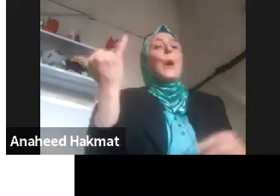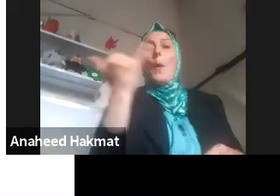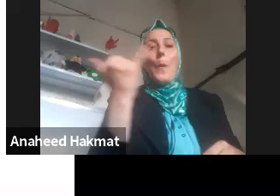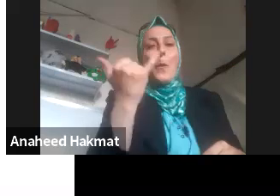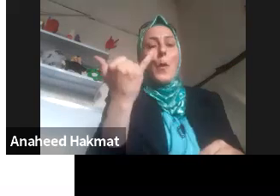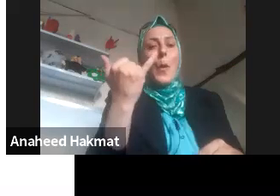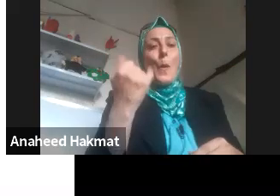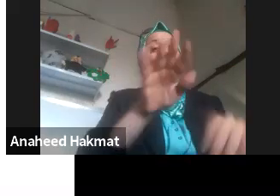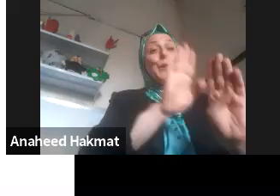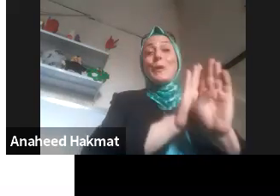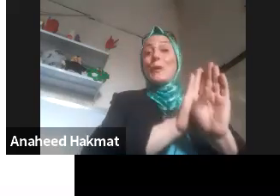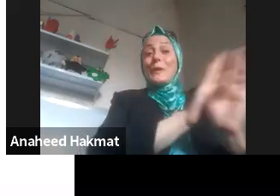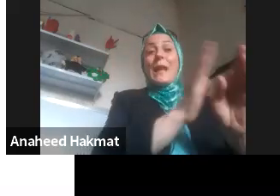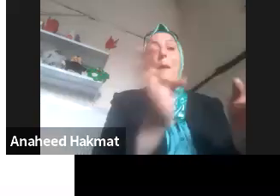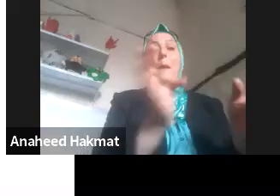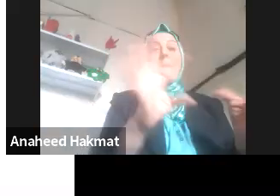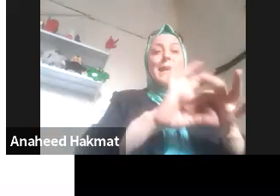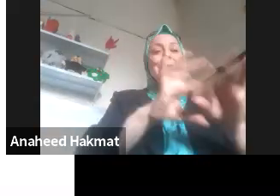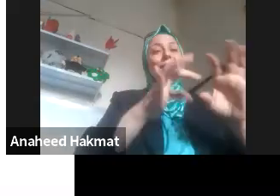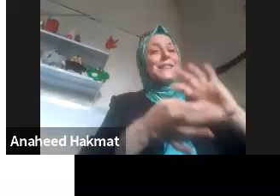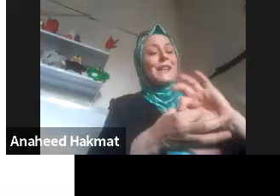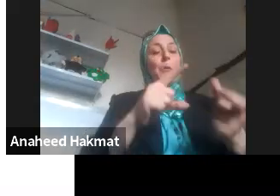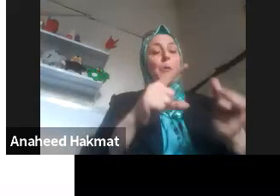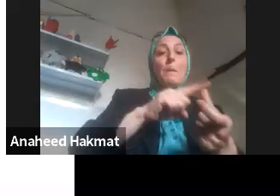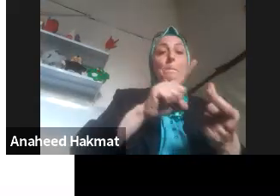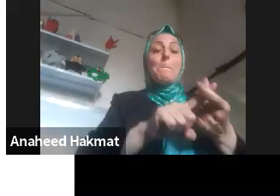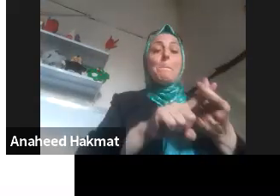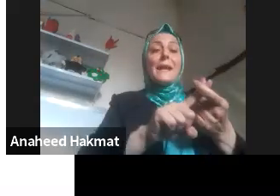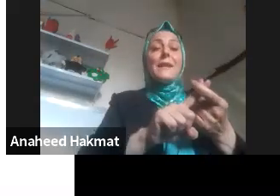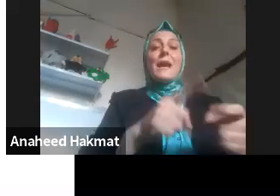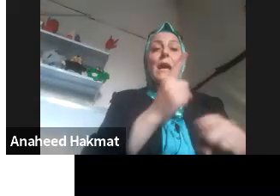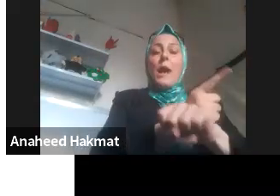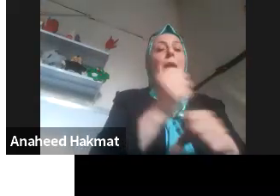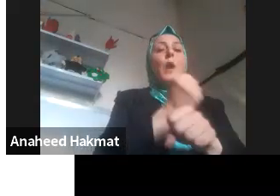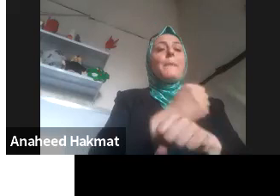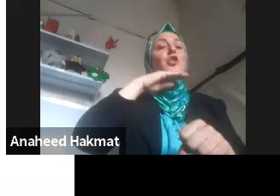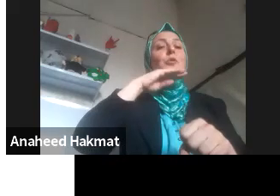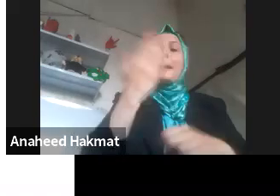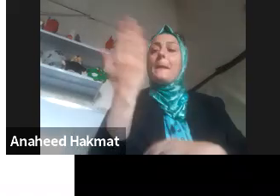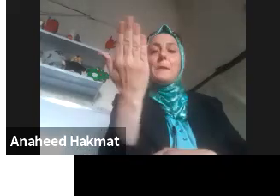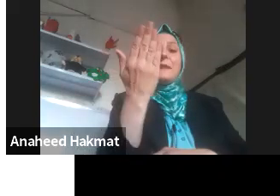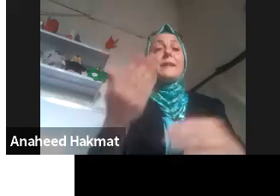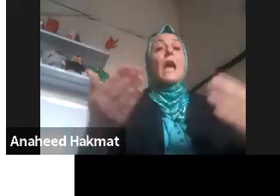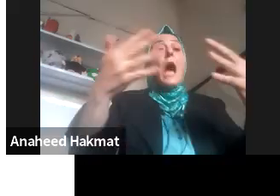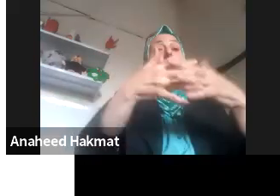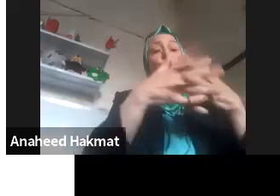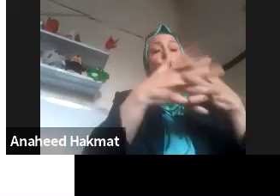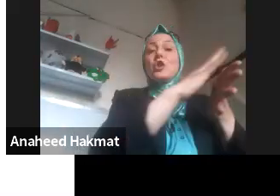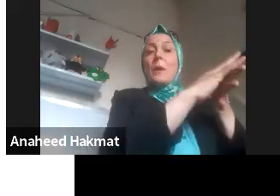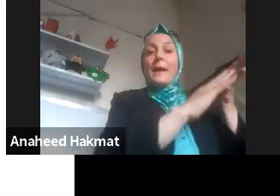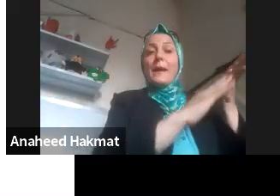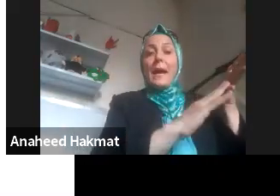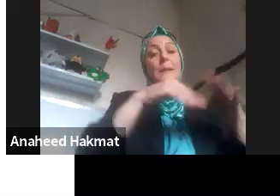ترابط بين المرشدين أو العاملين الاجتماعيين في المدرسة وبين أي شبكات أو لجان حماية خارجية.